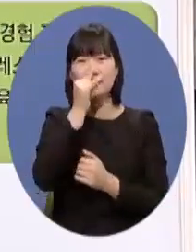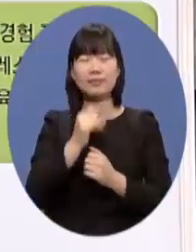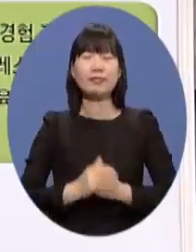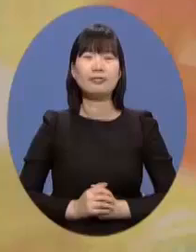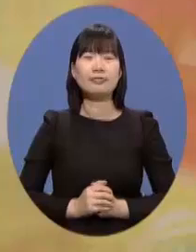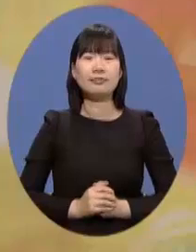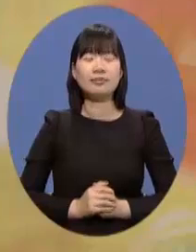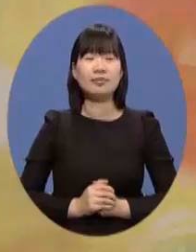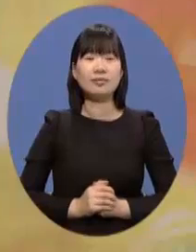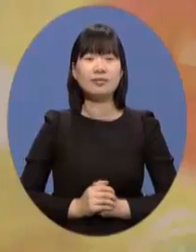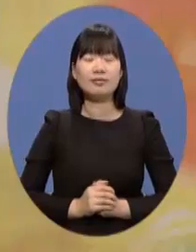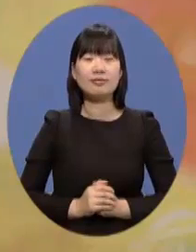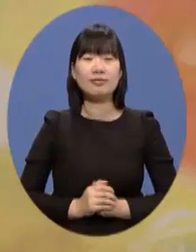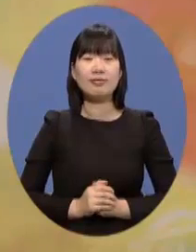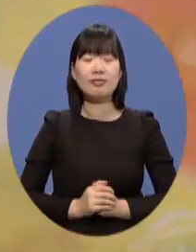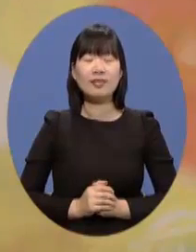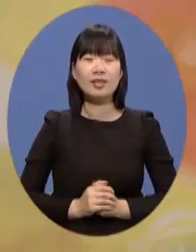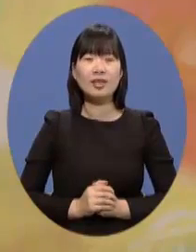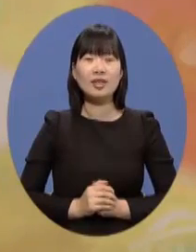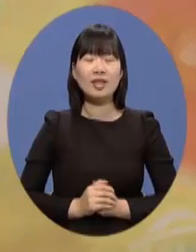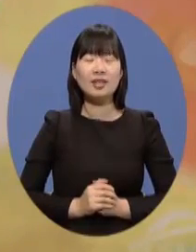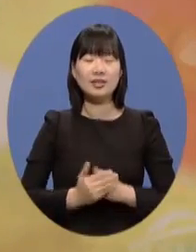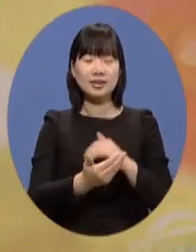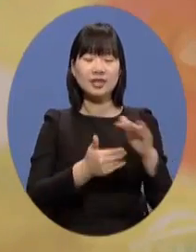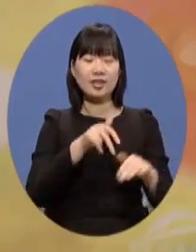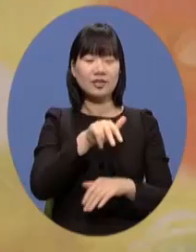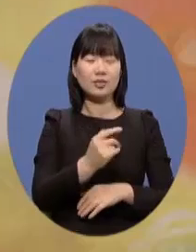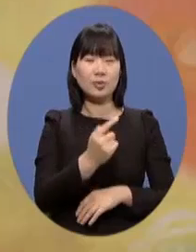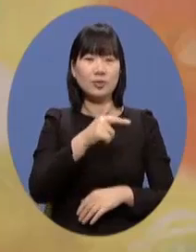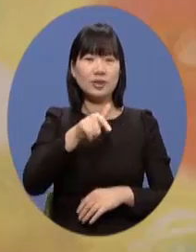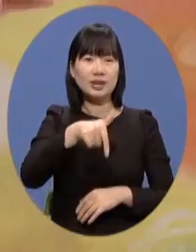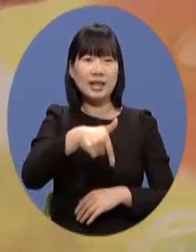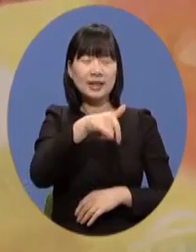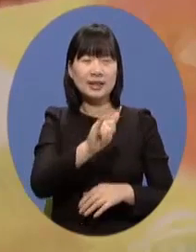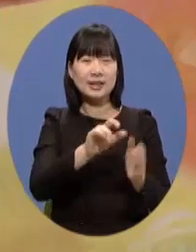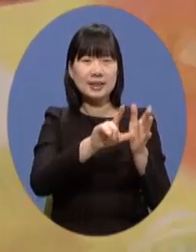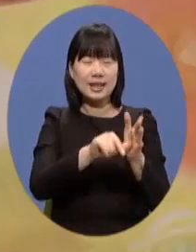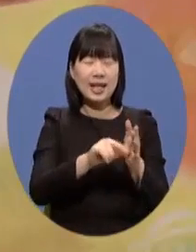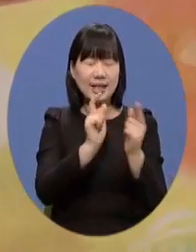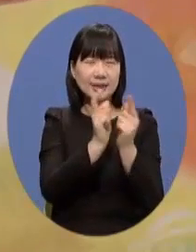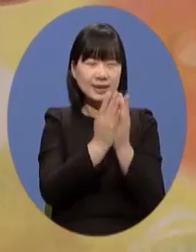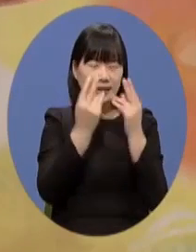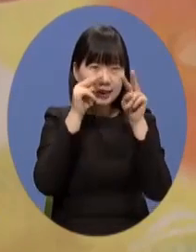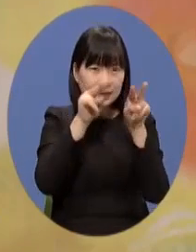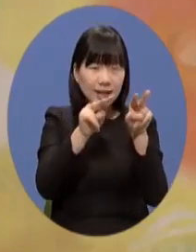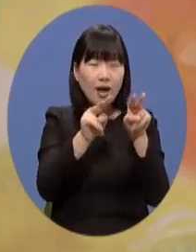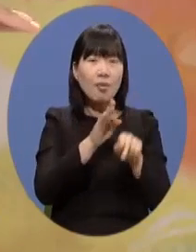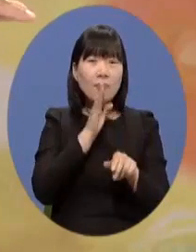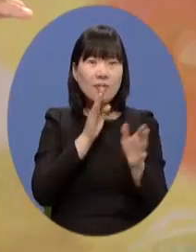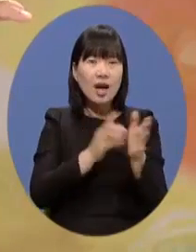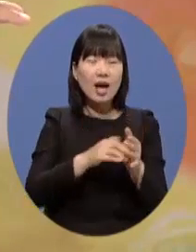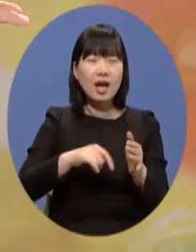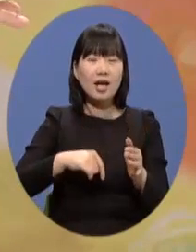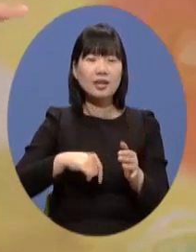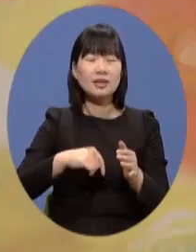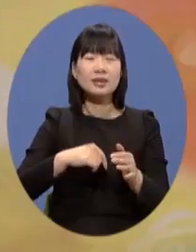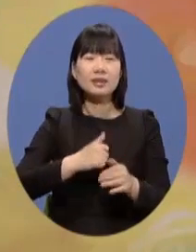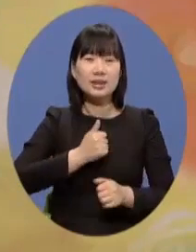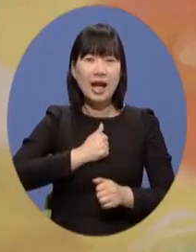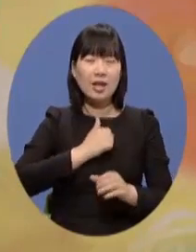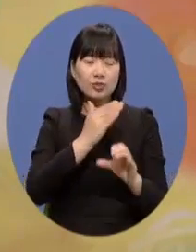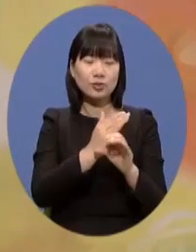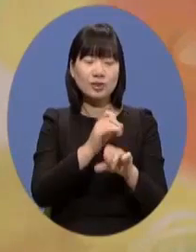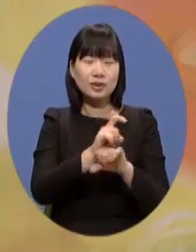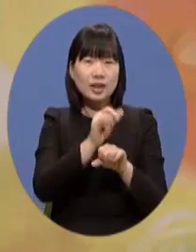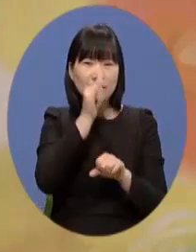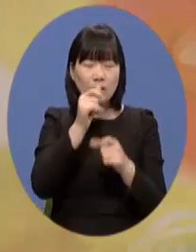네. 선생님, 근데 이제 전조작기에 일단 뭐 직관적이었다가 자중심성이었다가